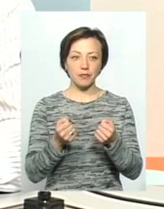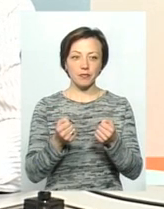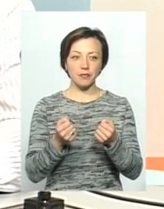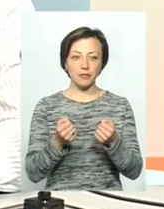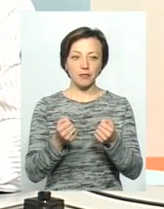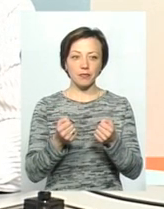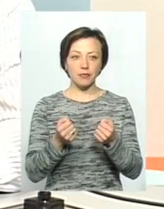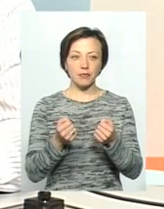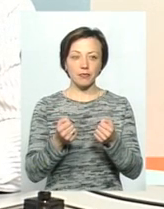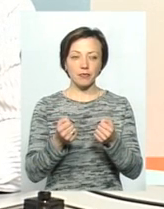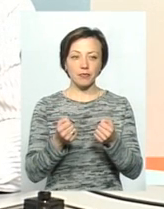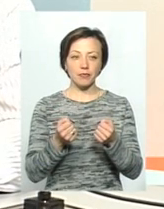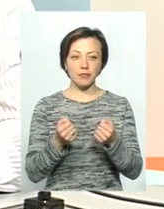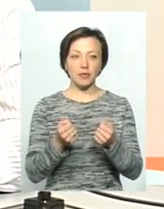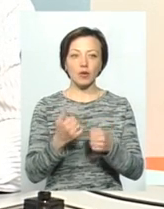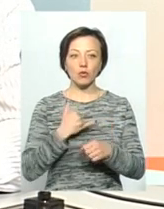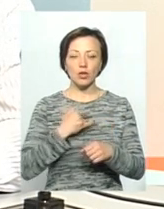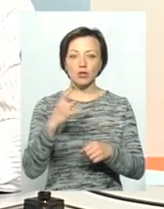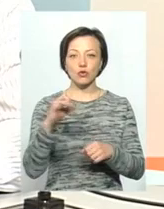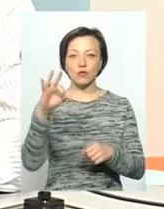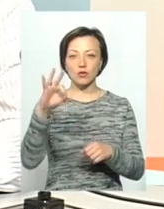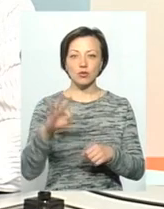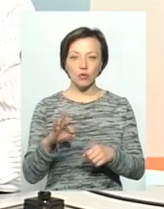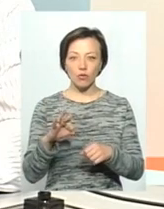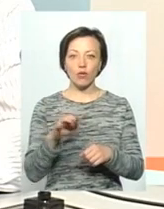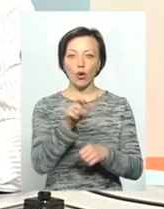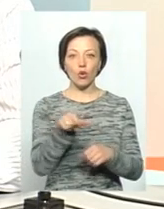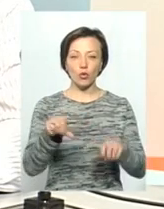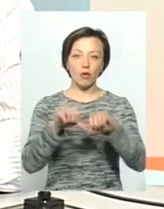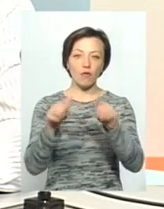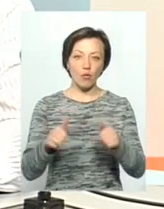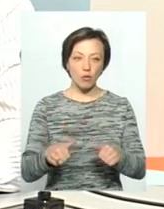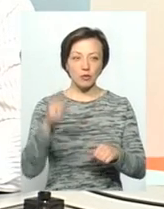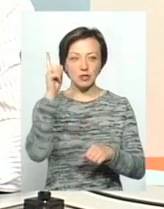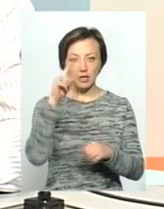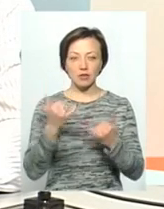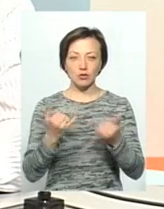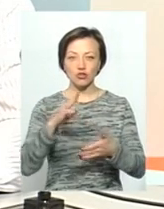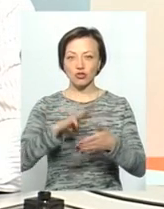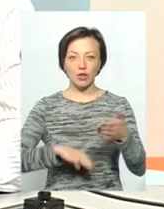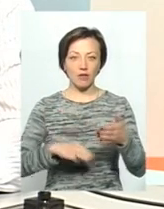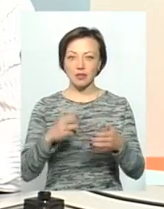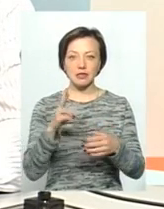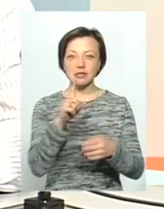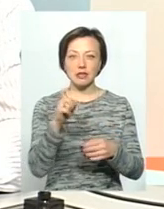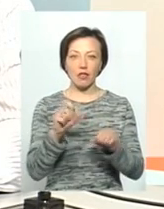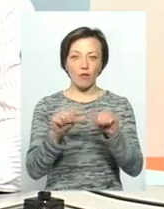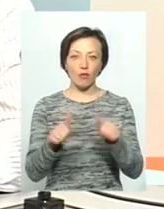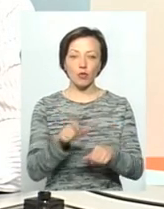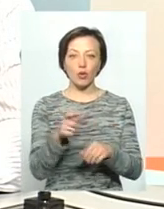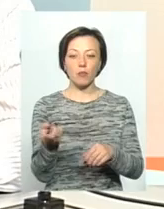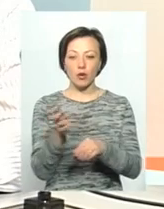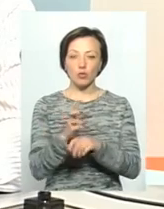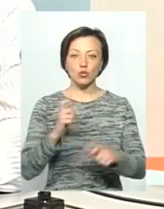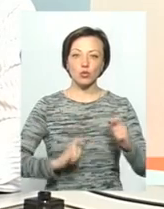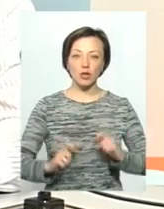що в нас 100% всі люди у нас оформлені. І, ну, ви знаєте, які сьогодні штрафи за неоформлених людей. І коли приходить студент